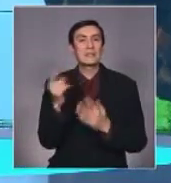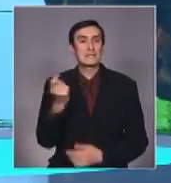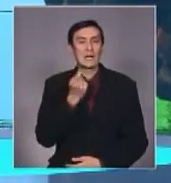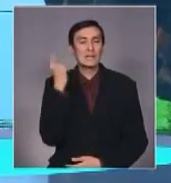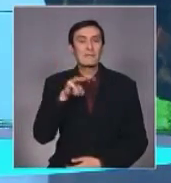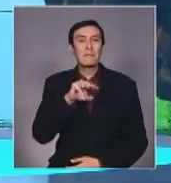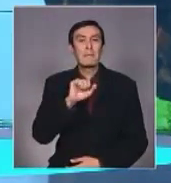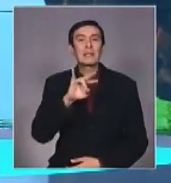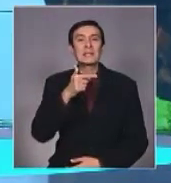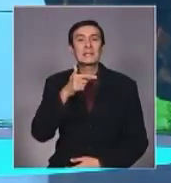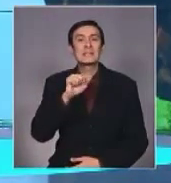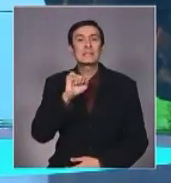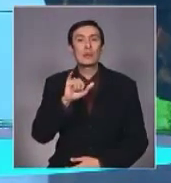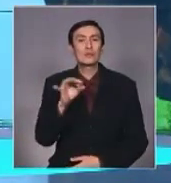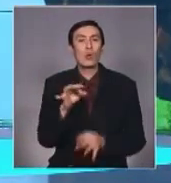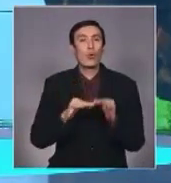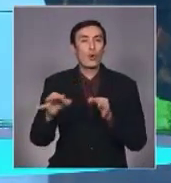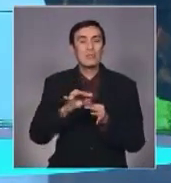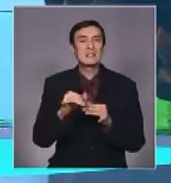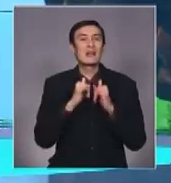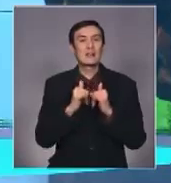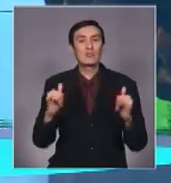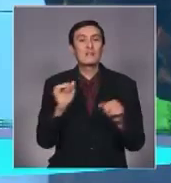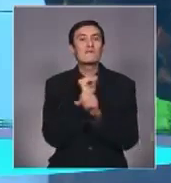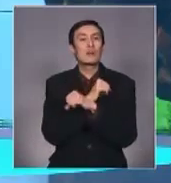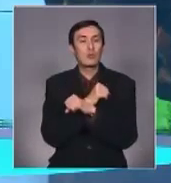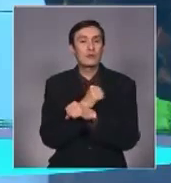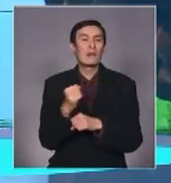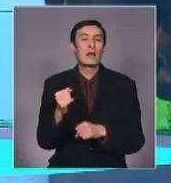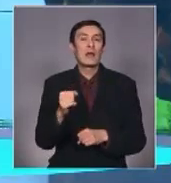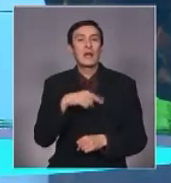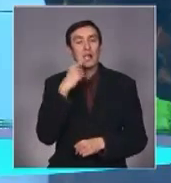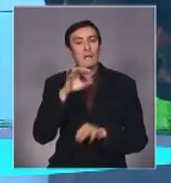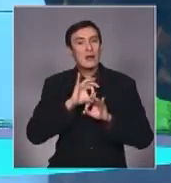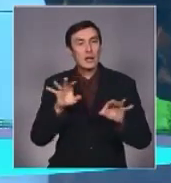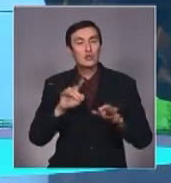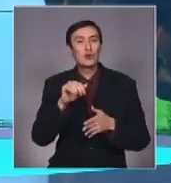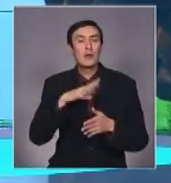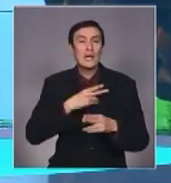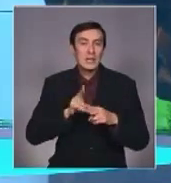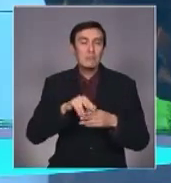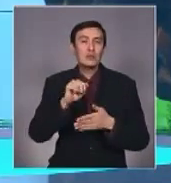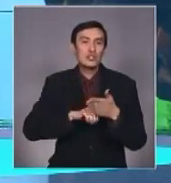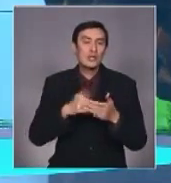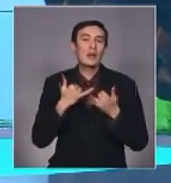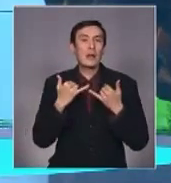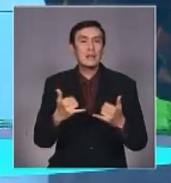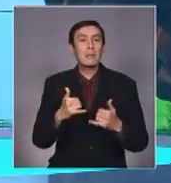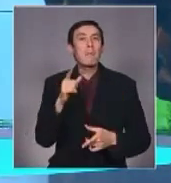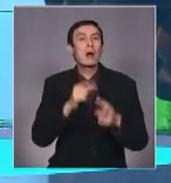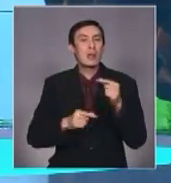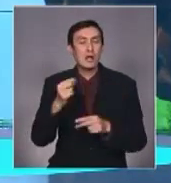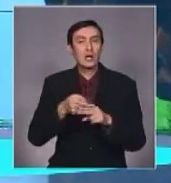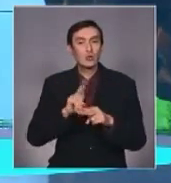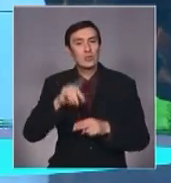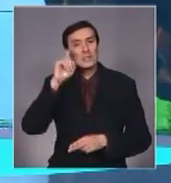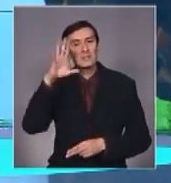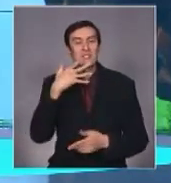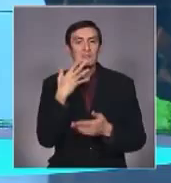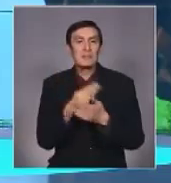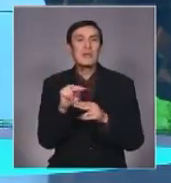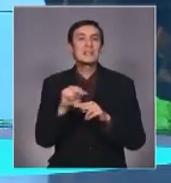крестьянских хозяйств Мангистауской области разводят верблюдов. Фермеры объясняют, что взялись за это ради молока, которое известно